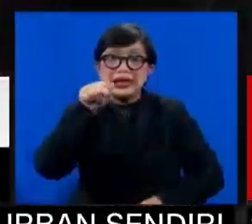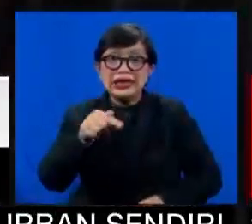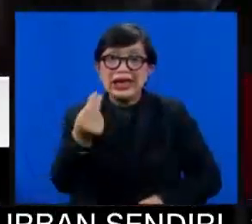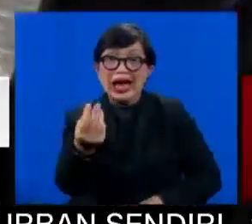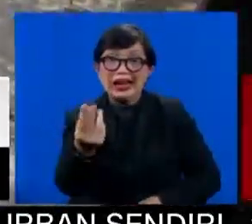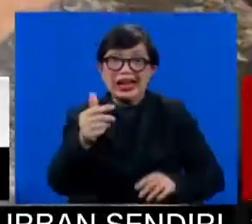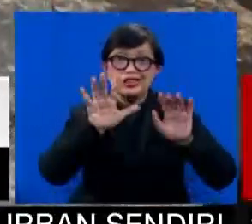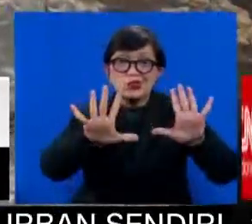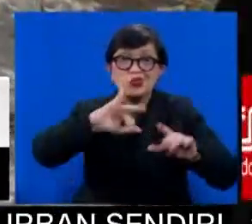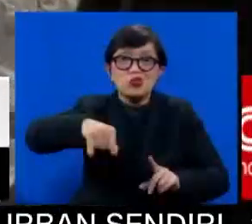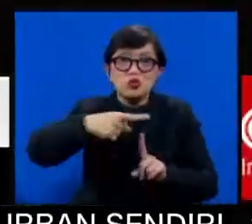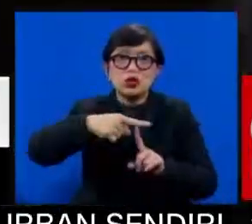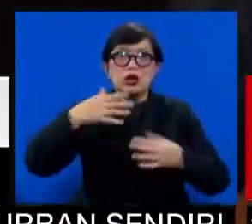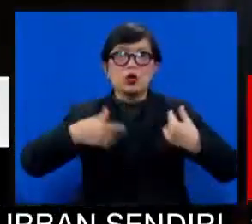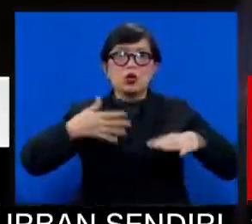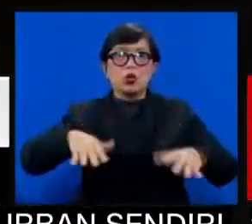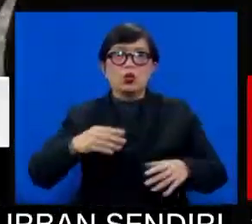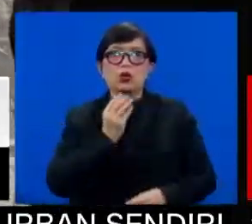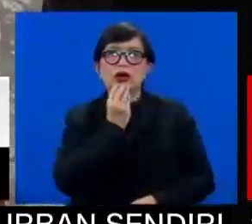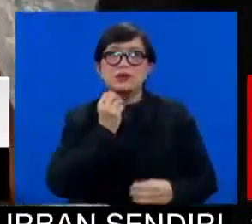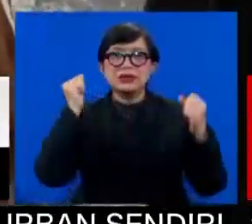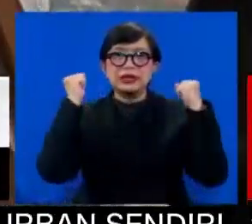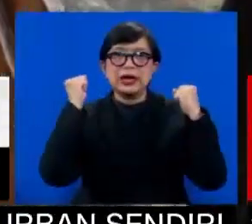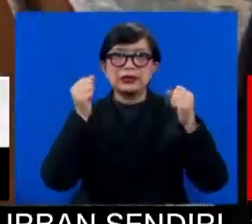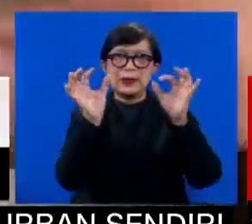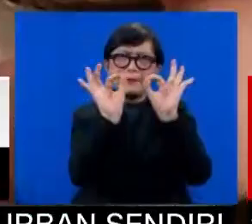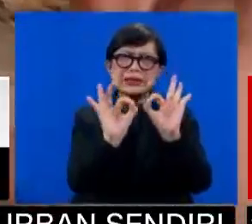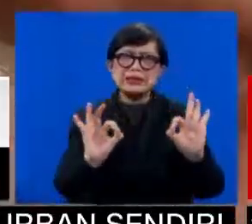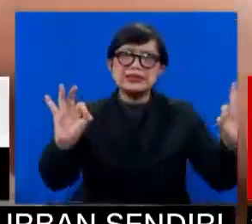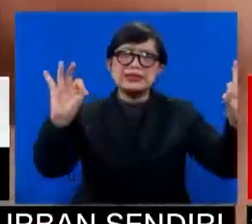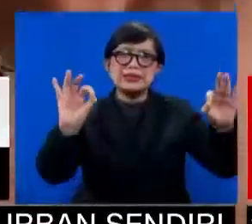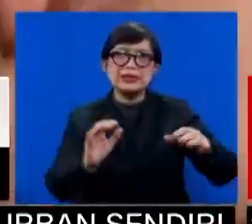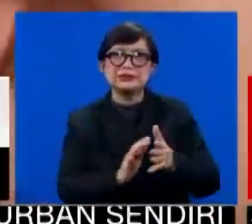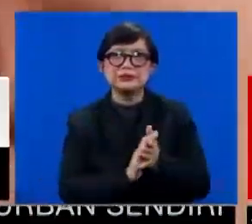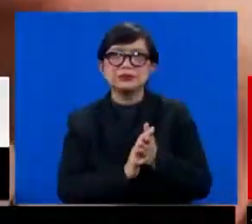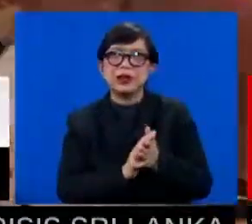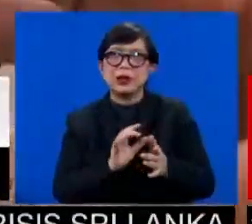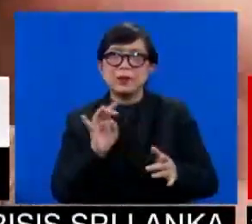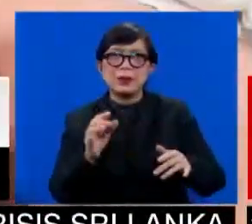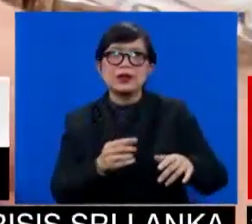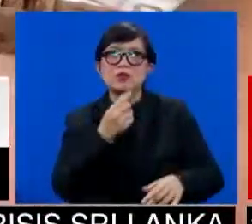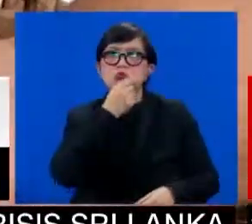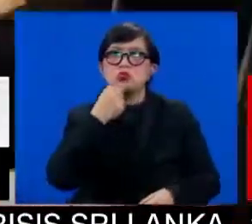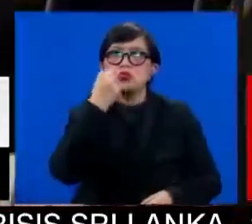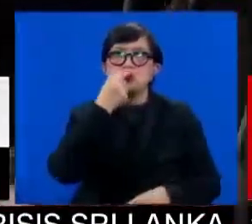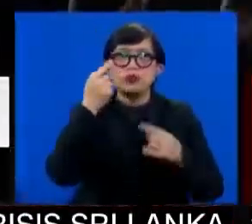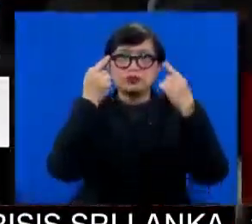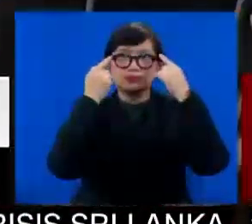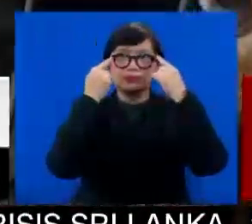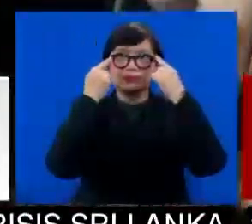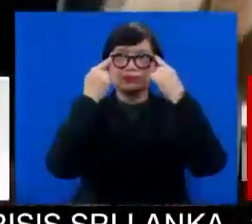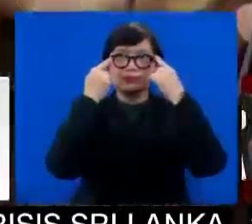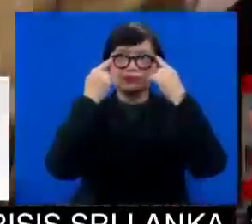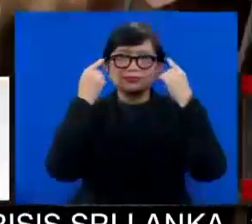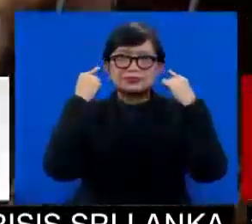Ada beberapa ciri kambing sehat. Bulu yang bersih, lincah, lubang kumlah seperti mulut, mata, hidung, dan telinga bersih dan